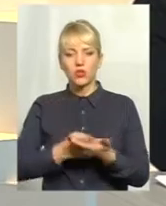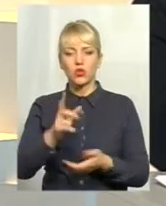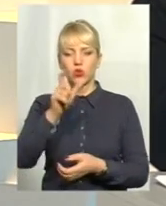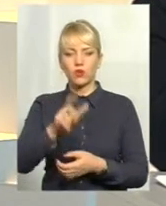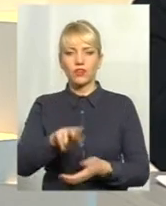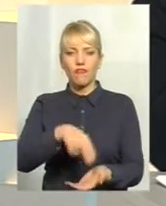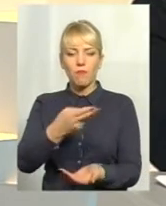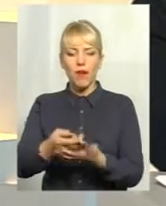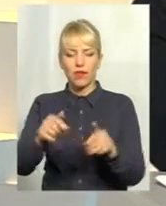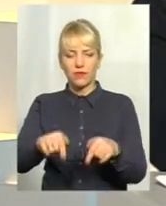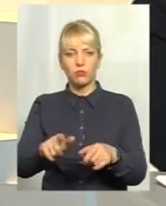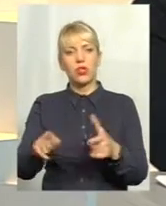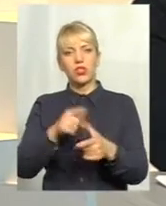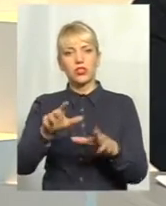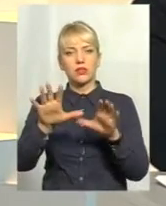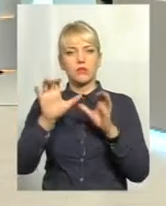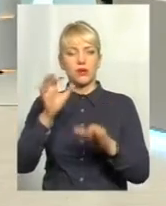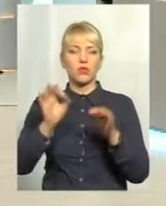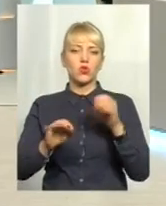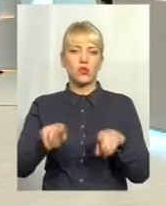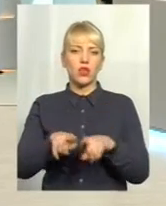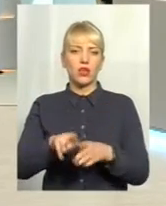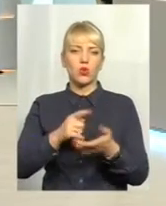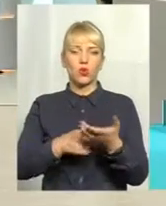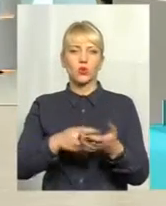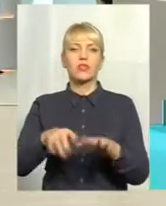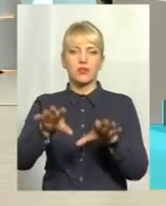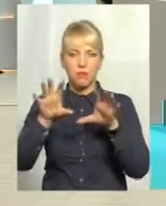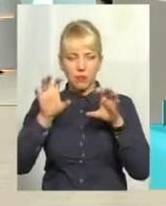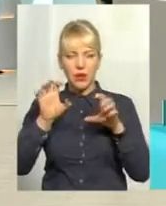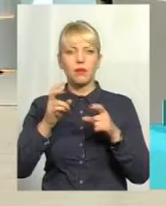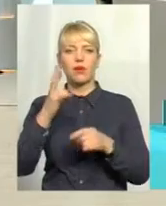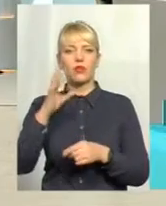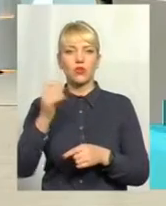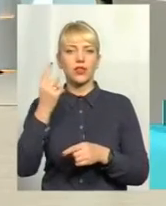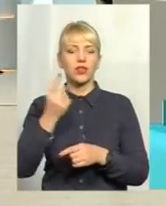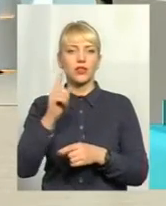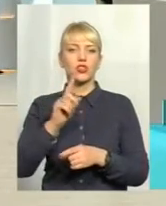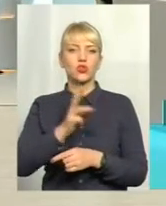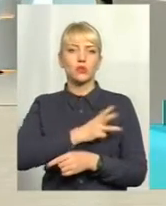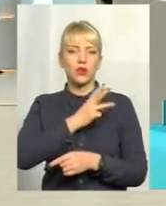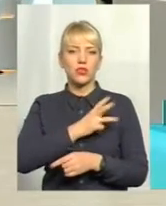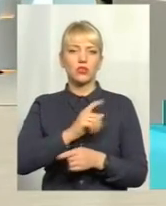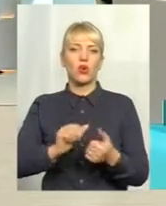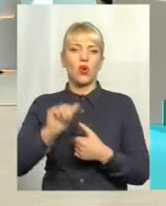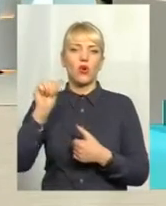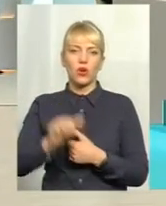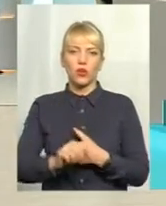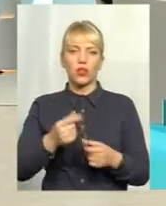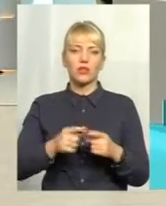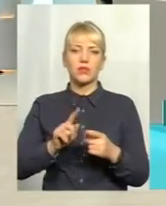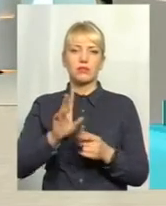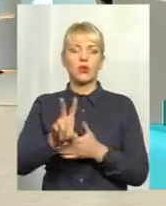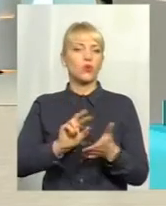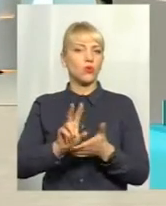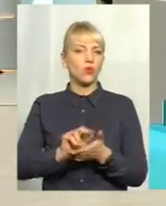чи сприйме суд такий доказ? Звичайно, сприйме. Єдине, що ж бажано, окрім, це буде копія, в